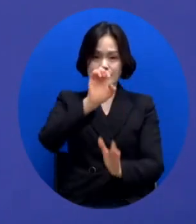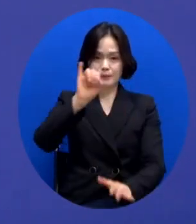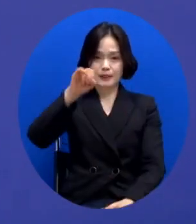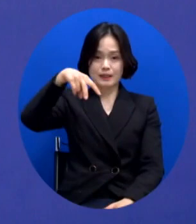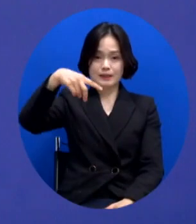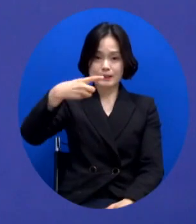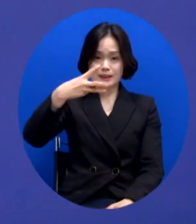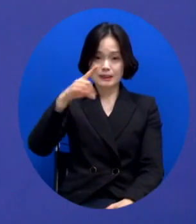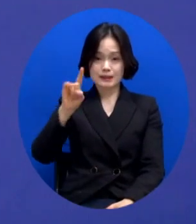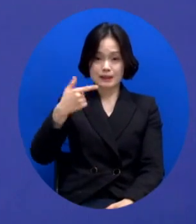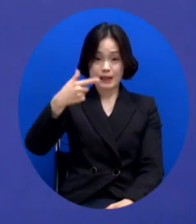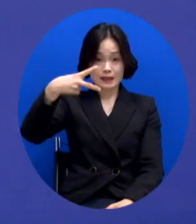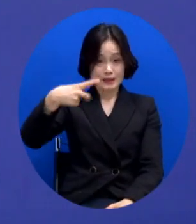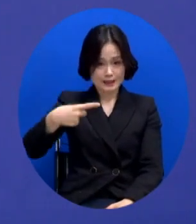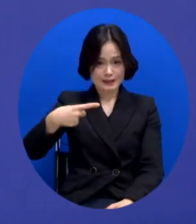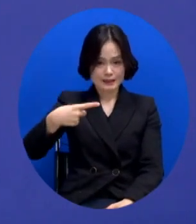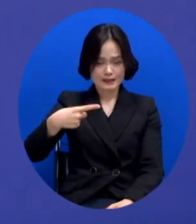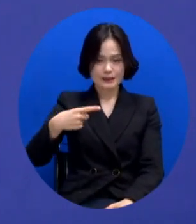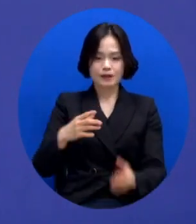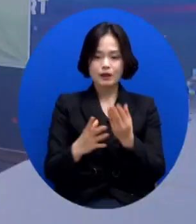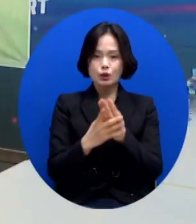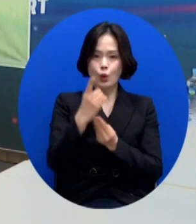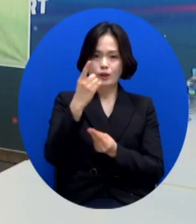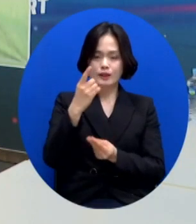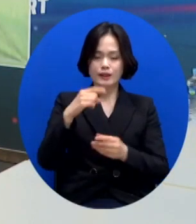민족 통일 정책 세미나를 개최했습니다